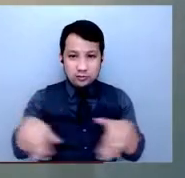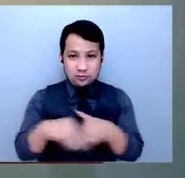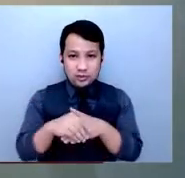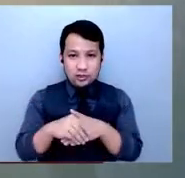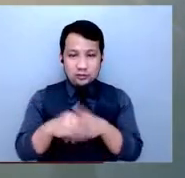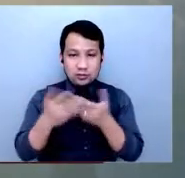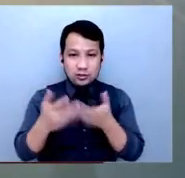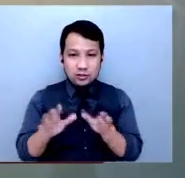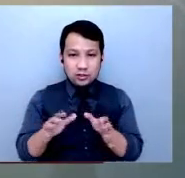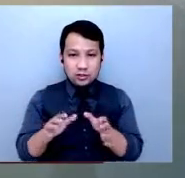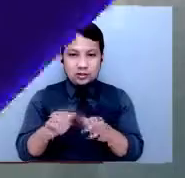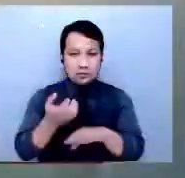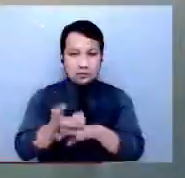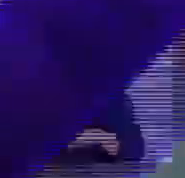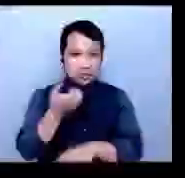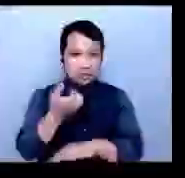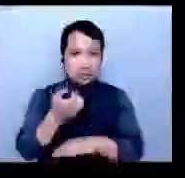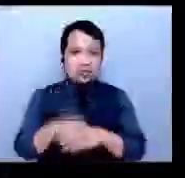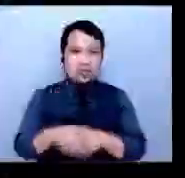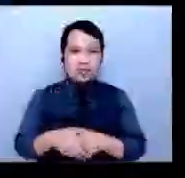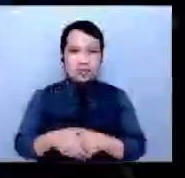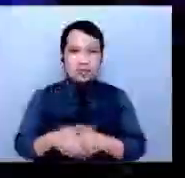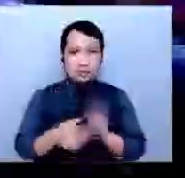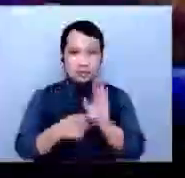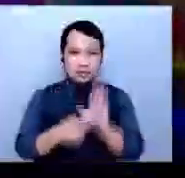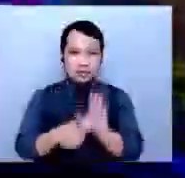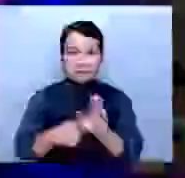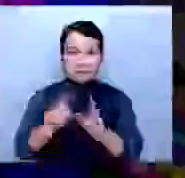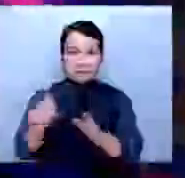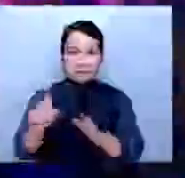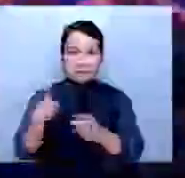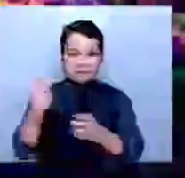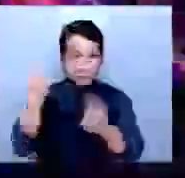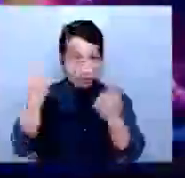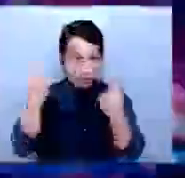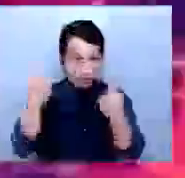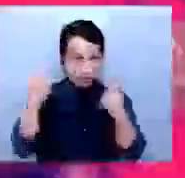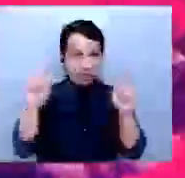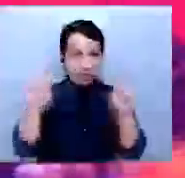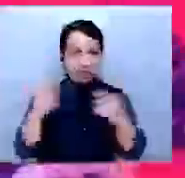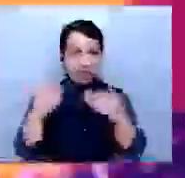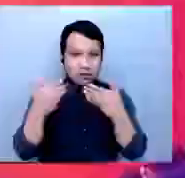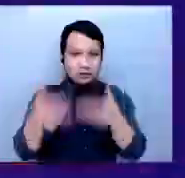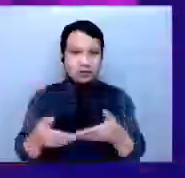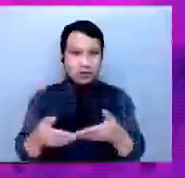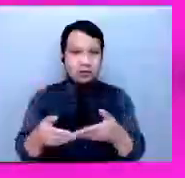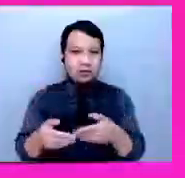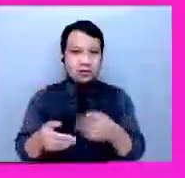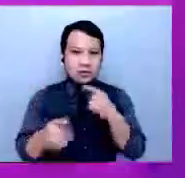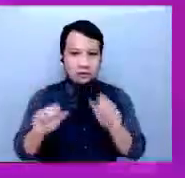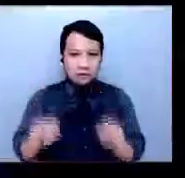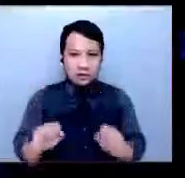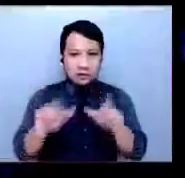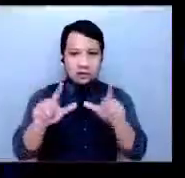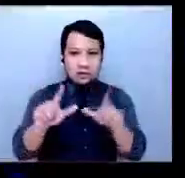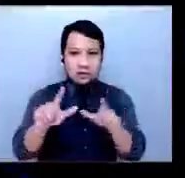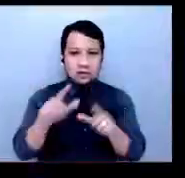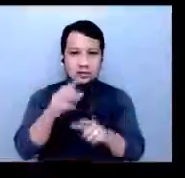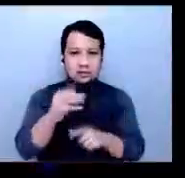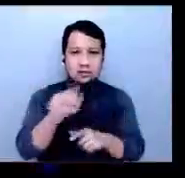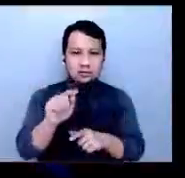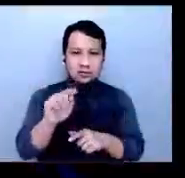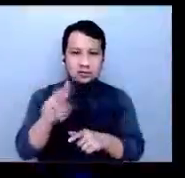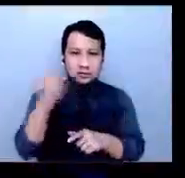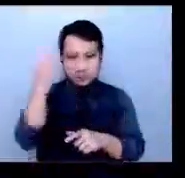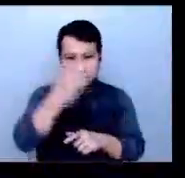kanilang engagement. Heto pang isang achievement! Natuloy na rin sa wakas ang live show ng MTV European